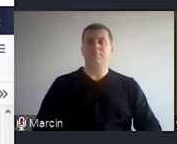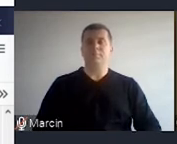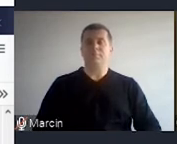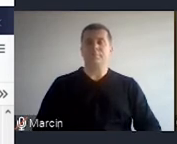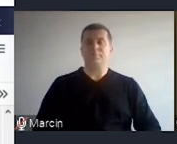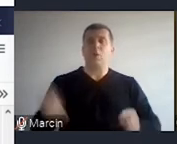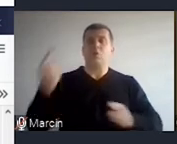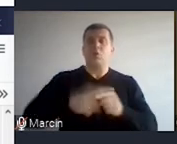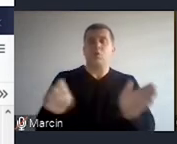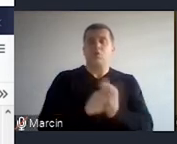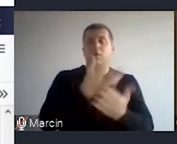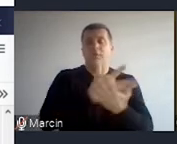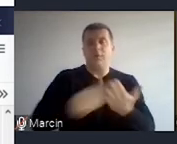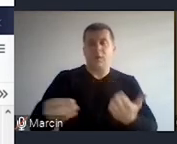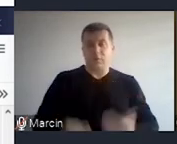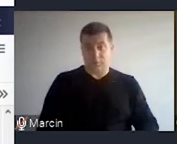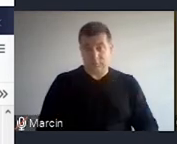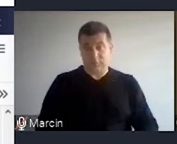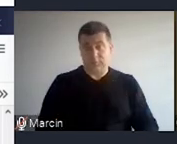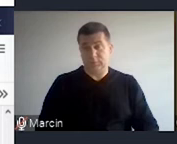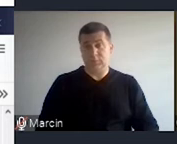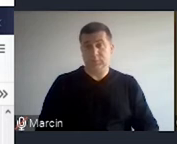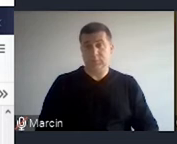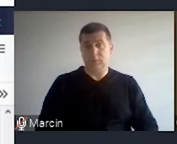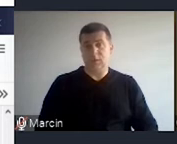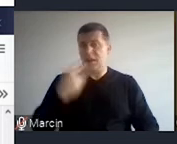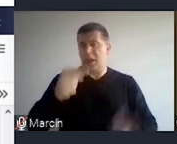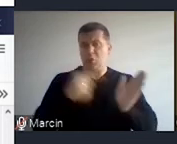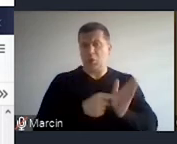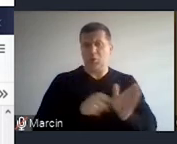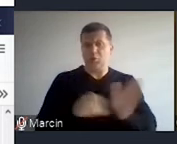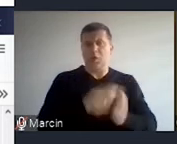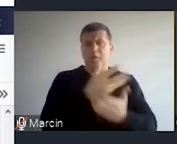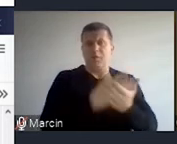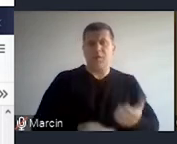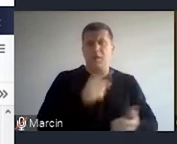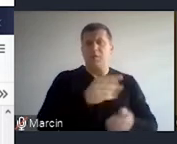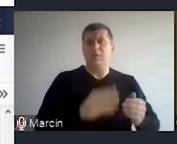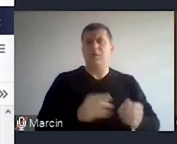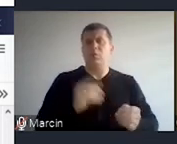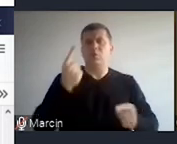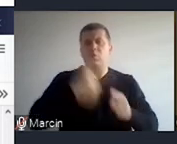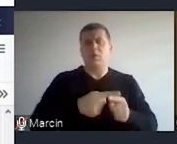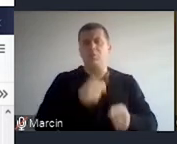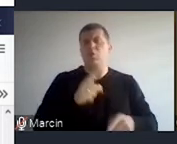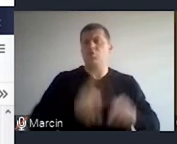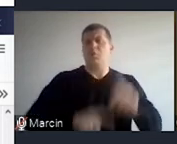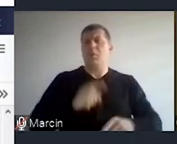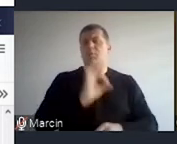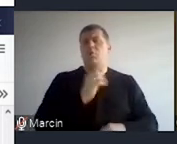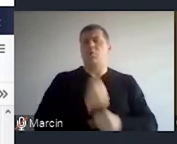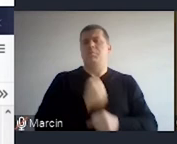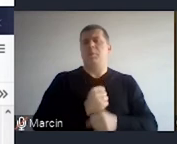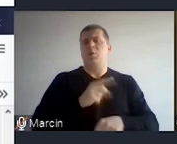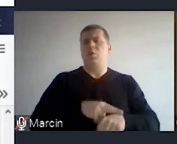Pani Anna pyta o dodatki do wynagrodzenia. Czy nie dotyczy to dodatków do wynagrodzenia, bo wtedy normalnie w ramach godzin pracy.